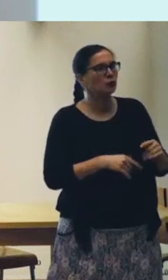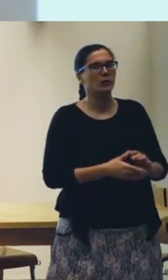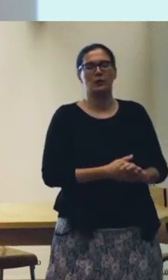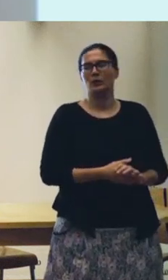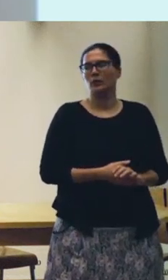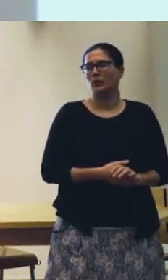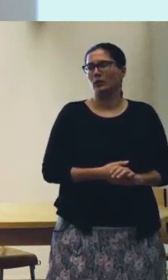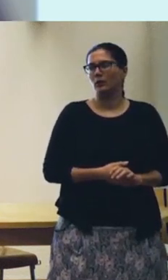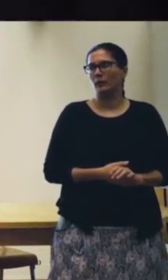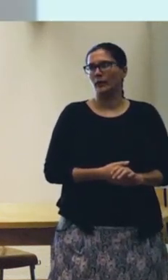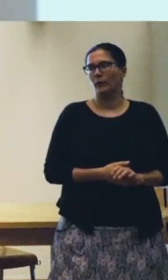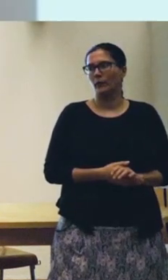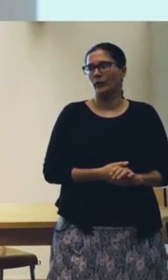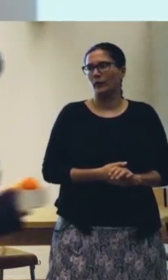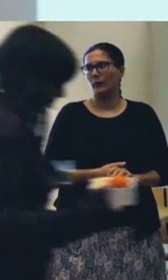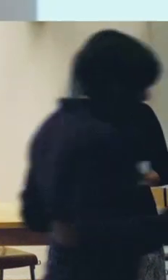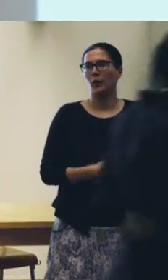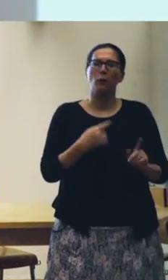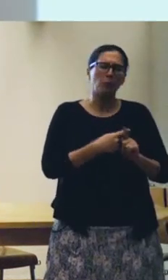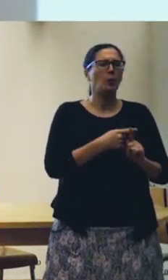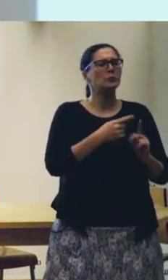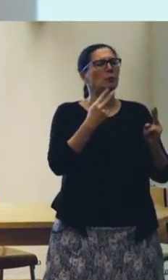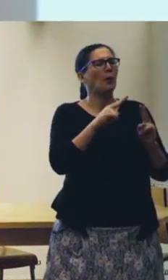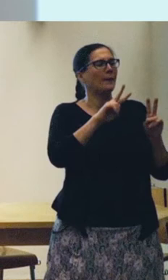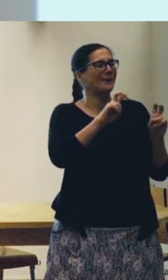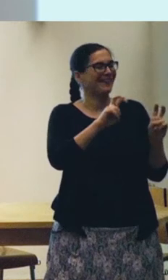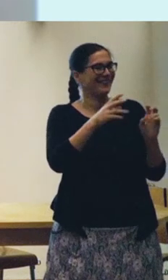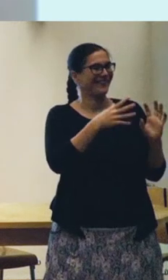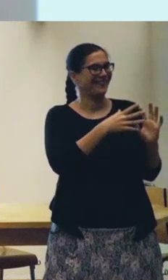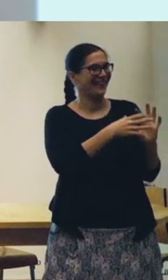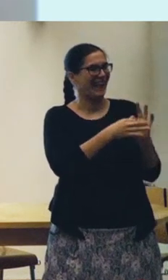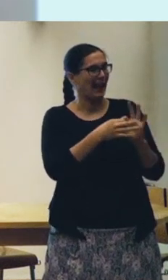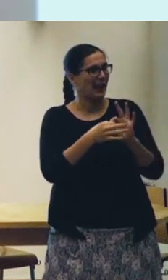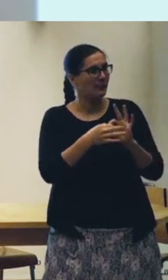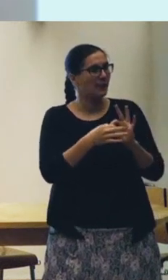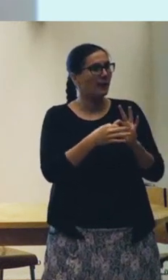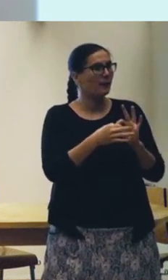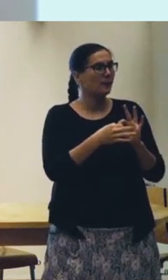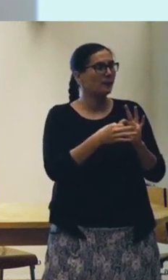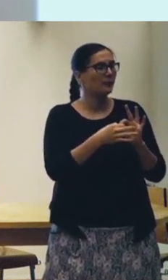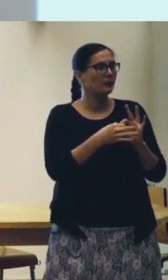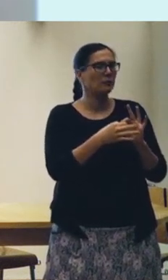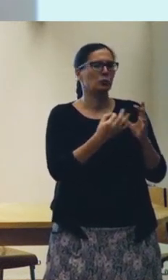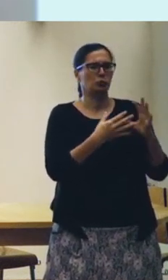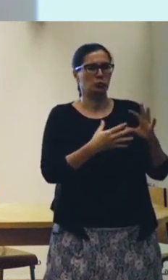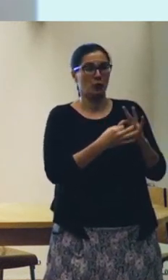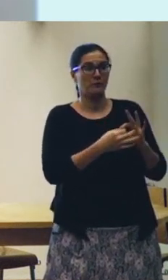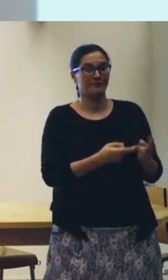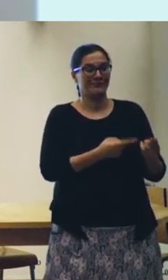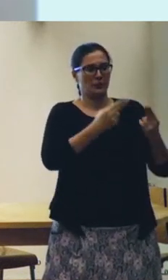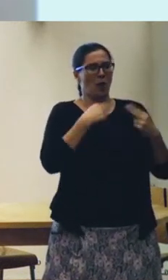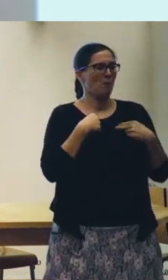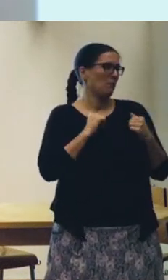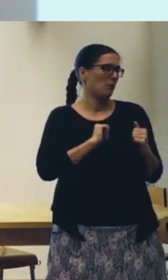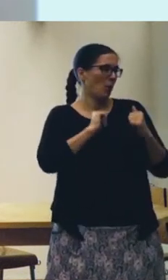takového jako dalších témat, který se pod to téma péče